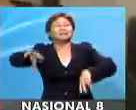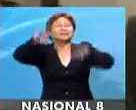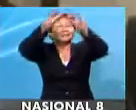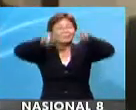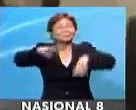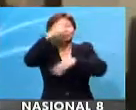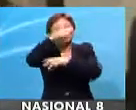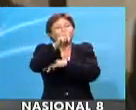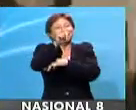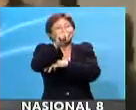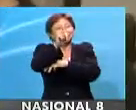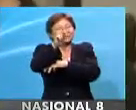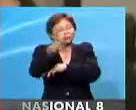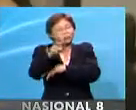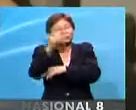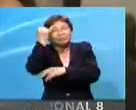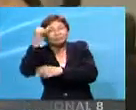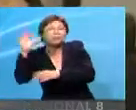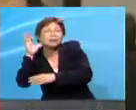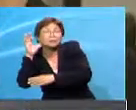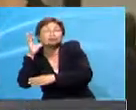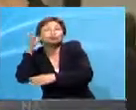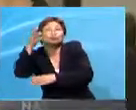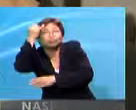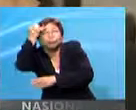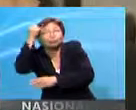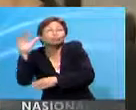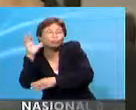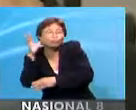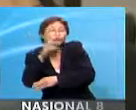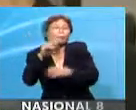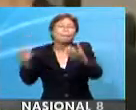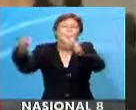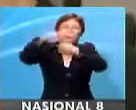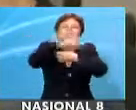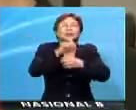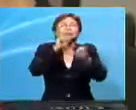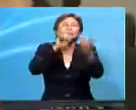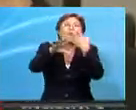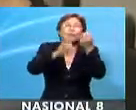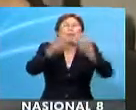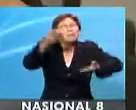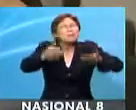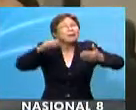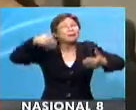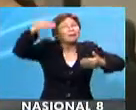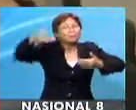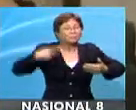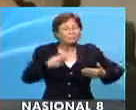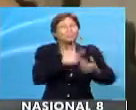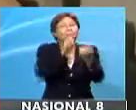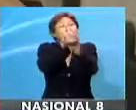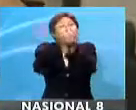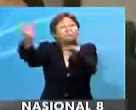TV station to listen to these ideas and then participate and also give feedback. And hopefully in the next time when we meet